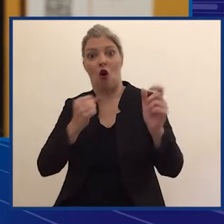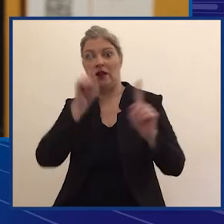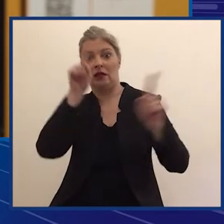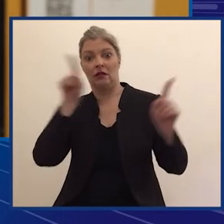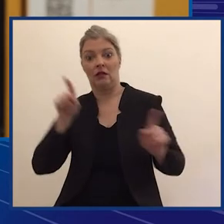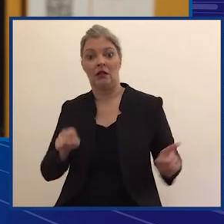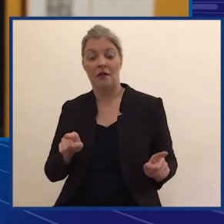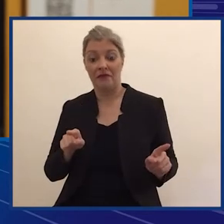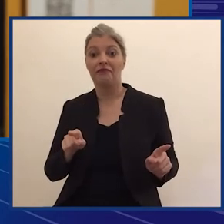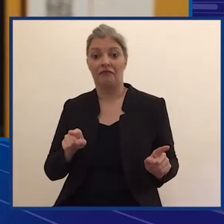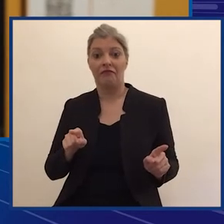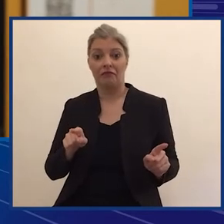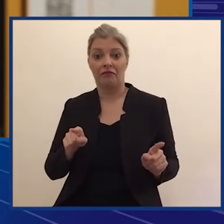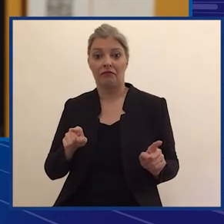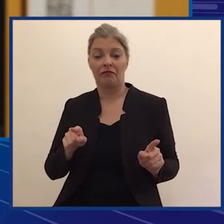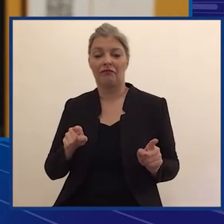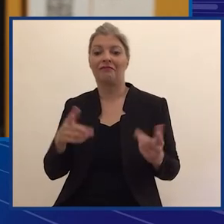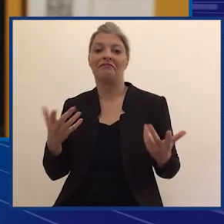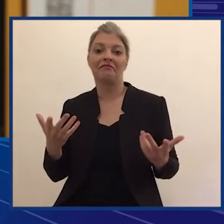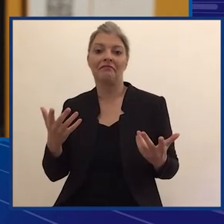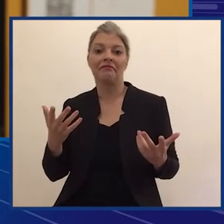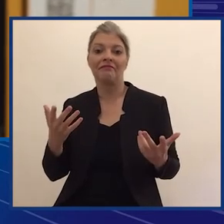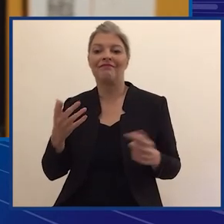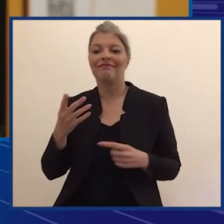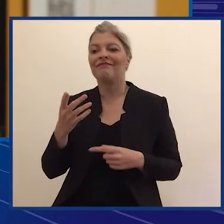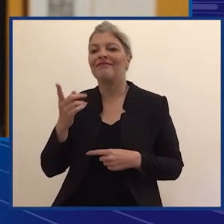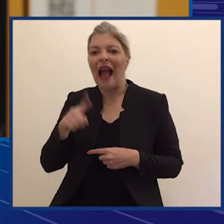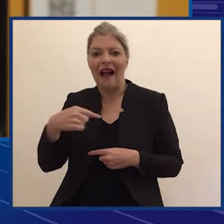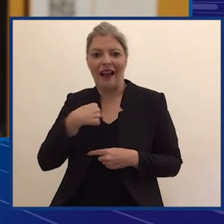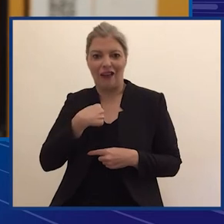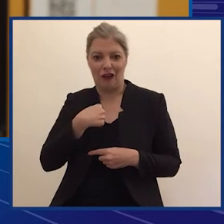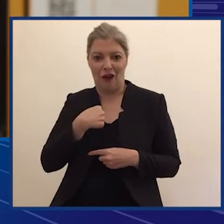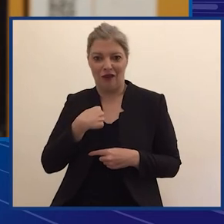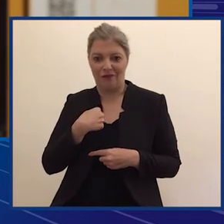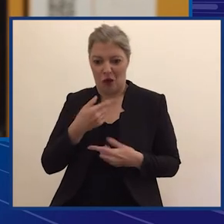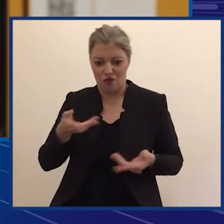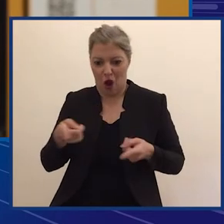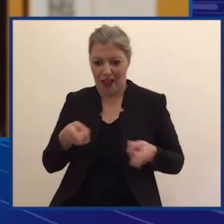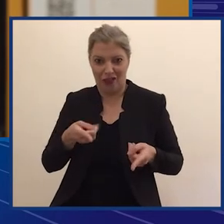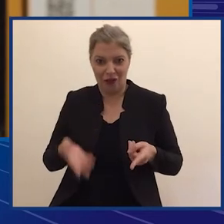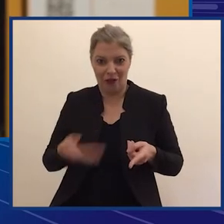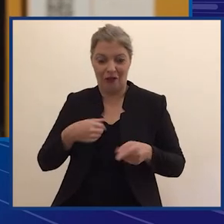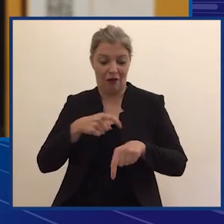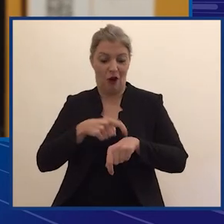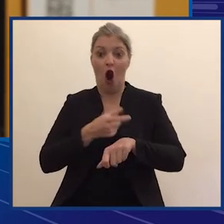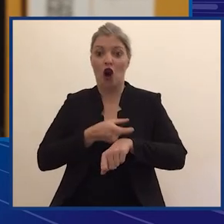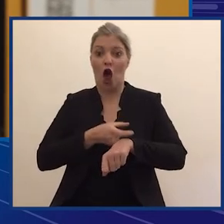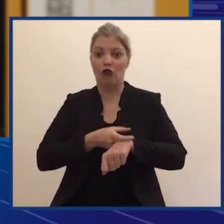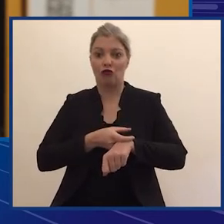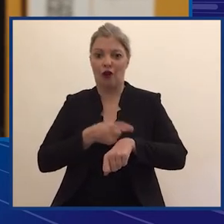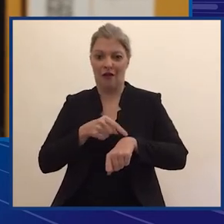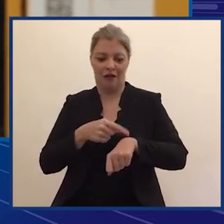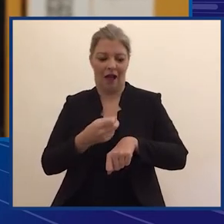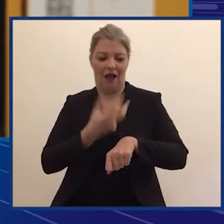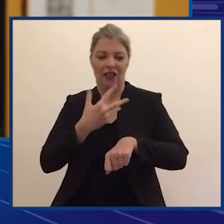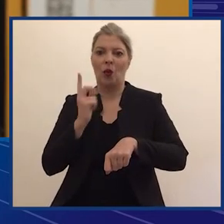internet e sostanzialmente anche io dialogo con internet, perché questo orologio per esempio è in grado di leggere